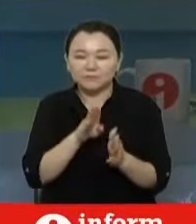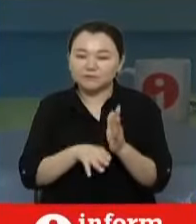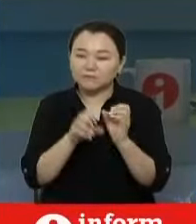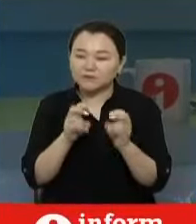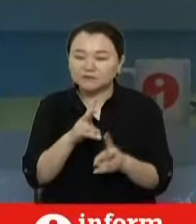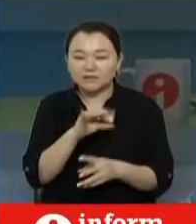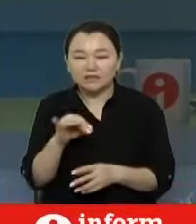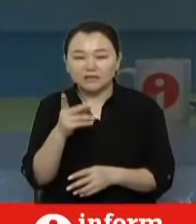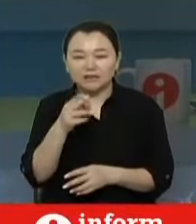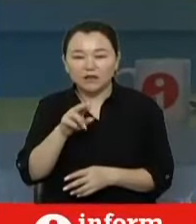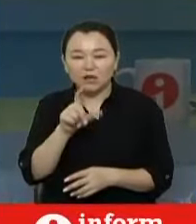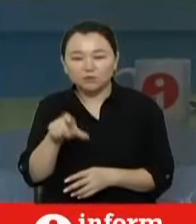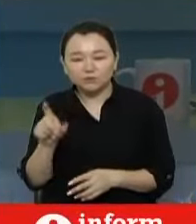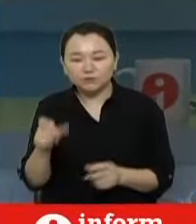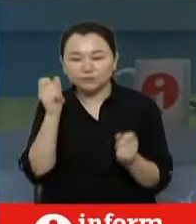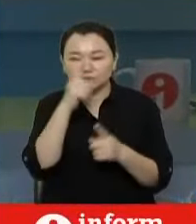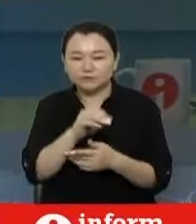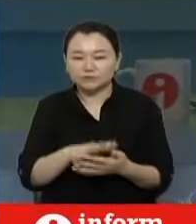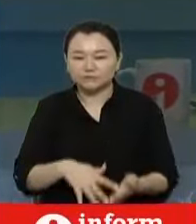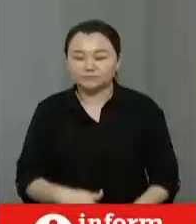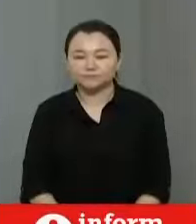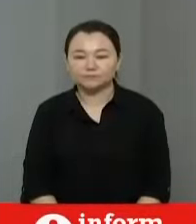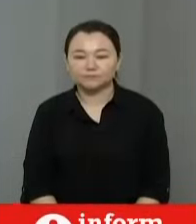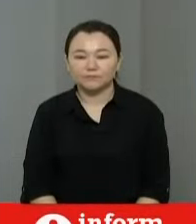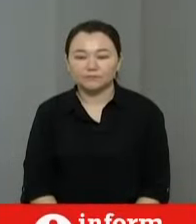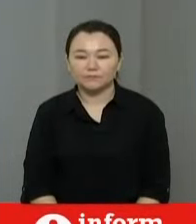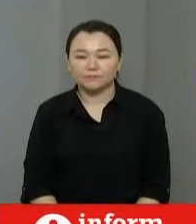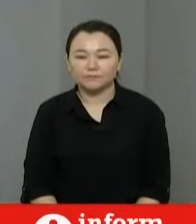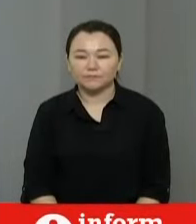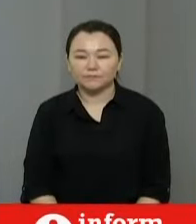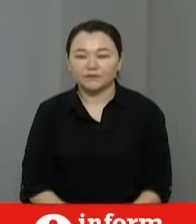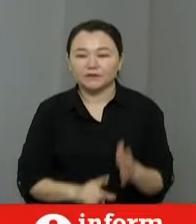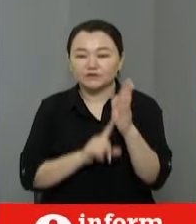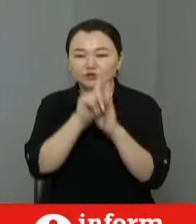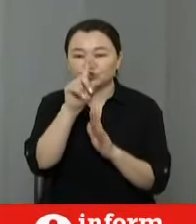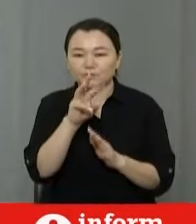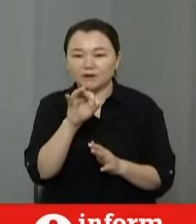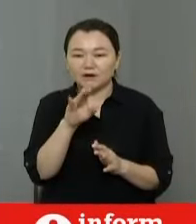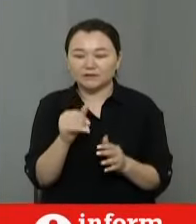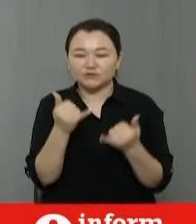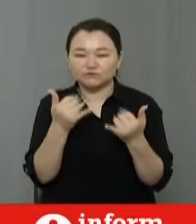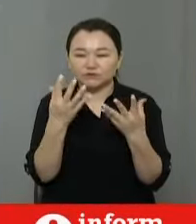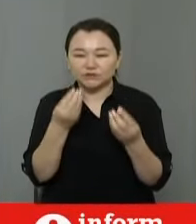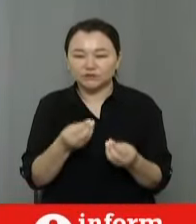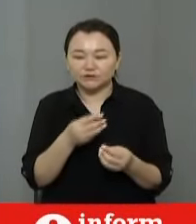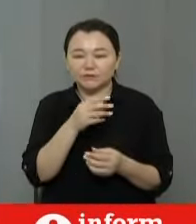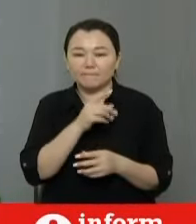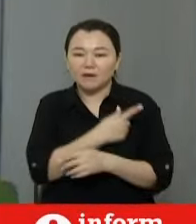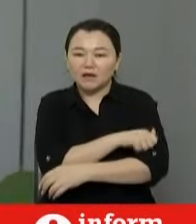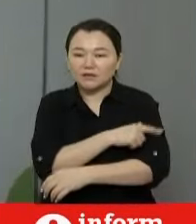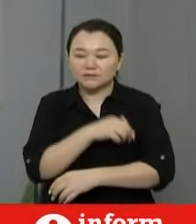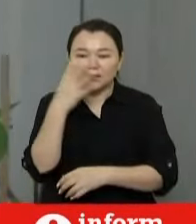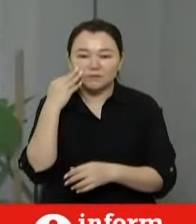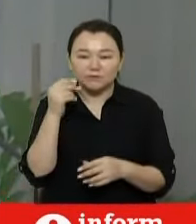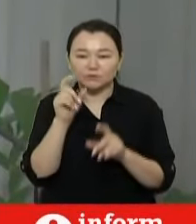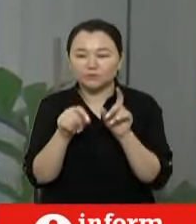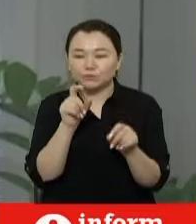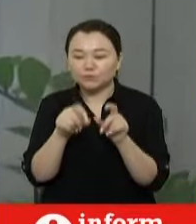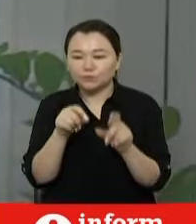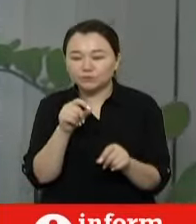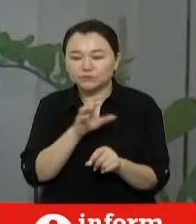людей, узнавал Ануар Амангельдинов. С начала марта по сегодняшний день в больнице Алматы с укусами клещей